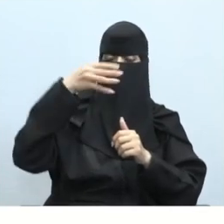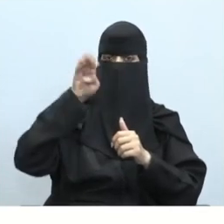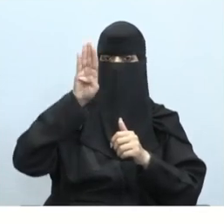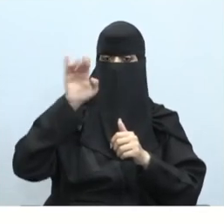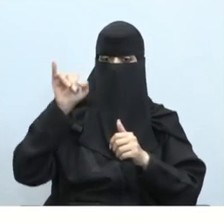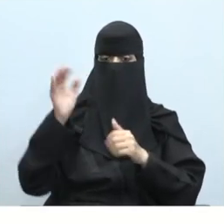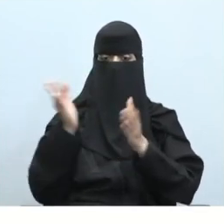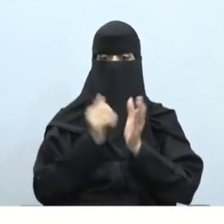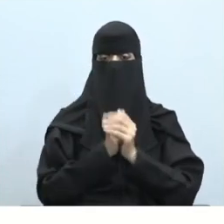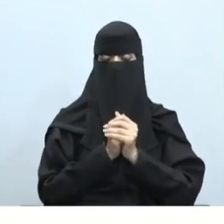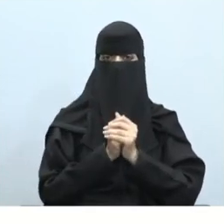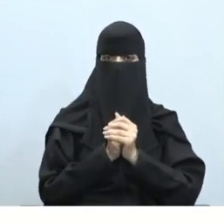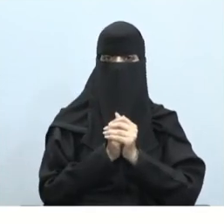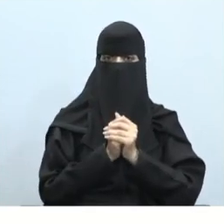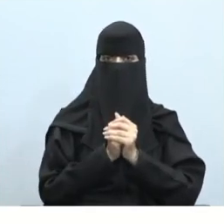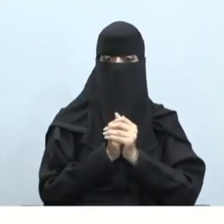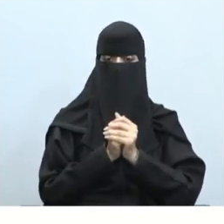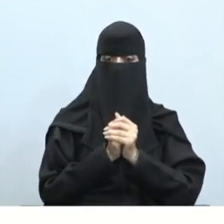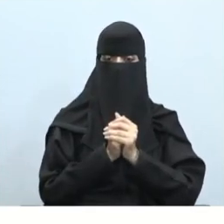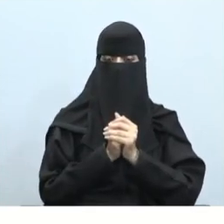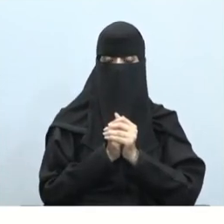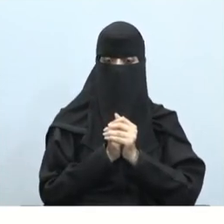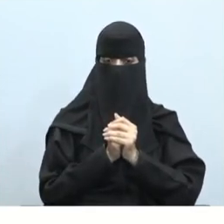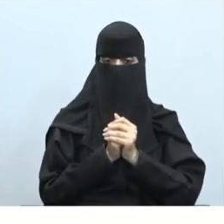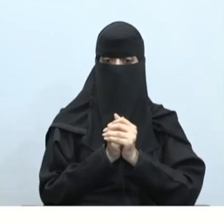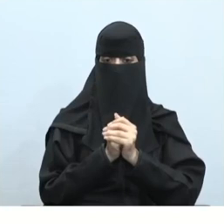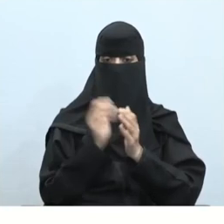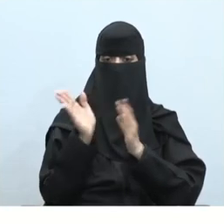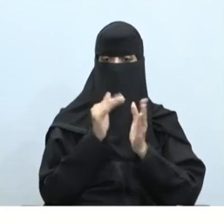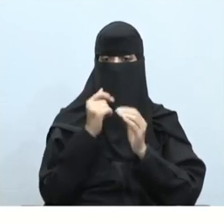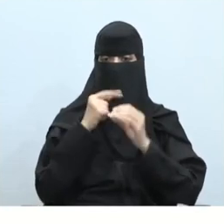كيلو متر حيث ان القطره الاستوائي